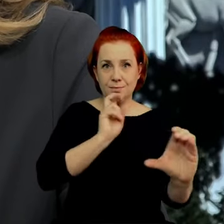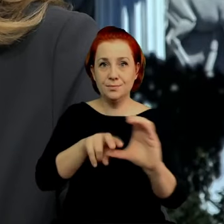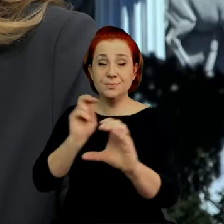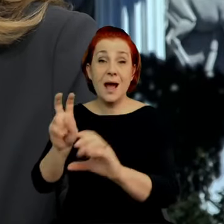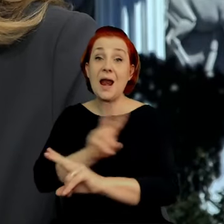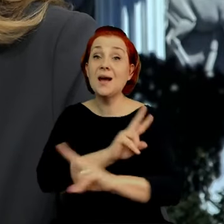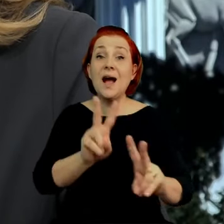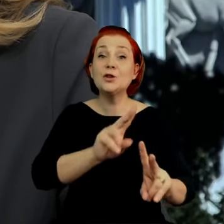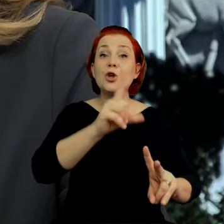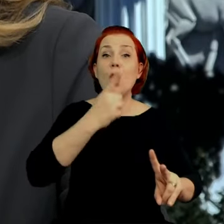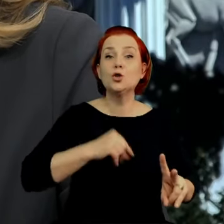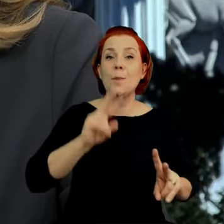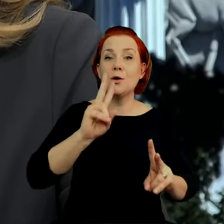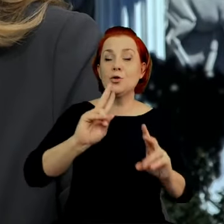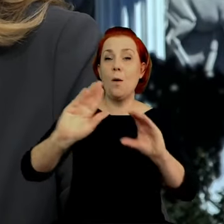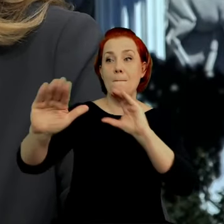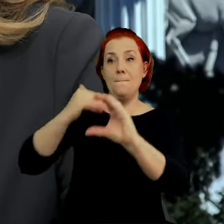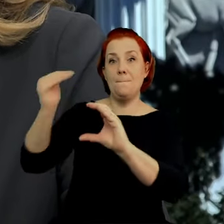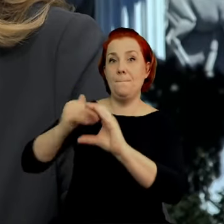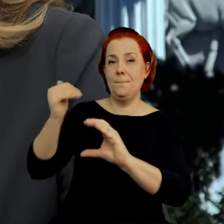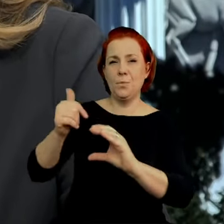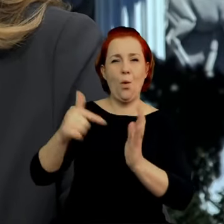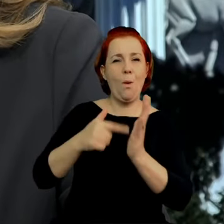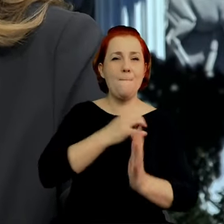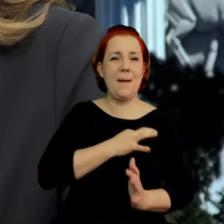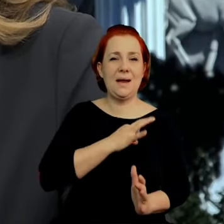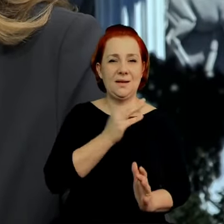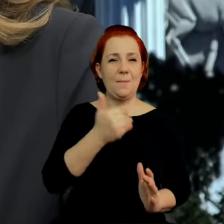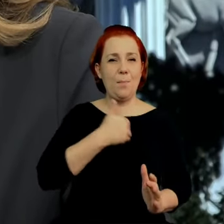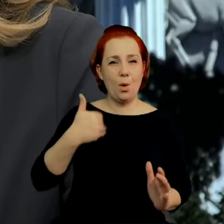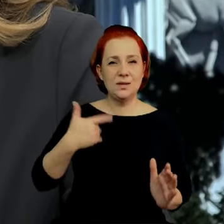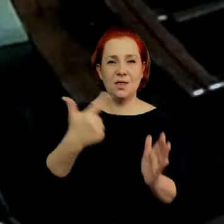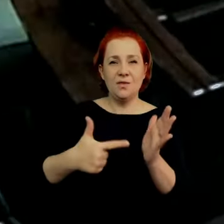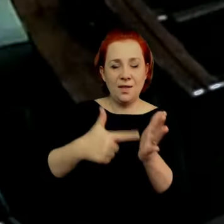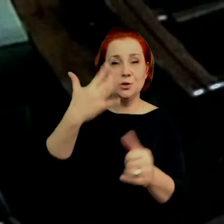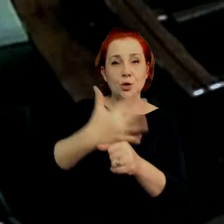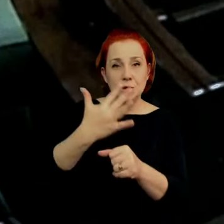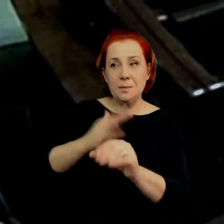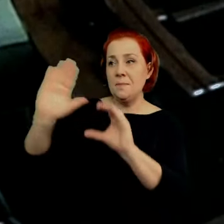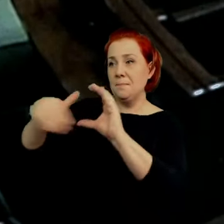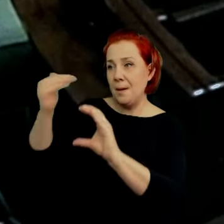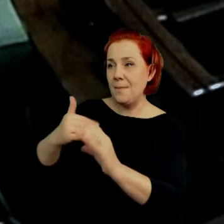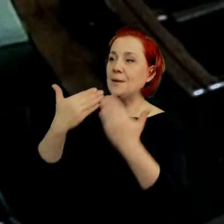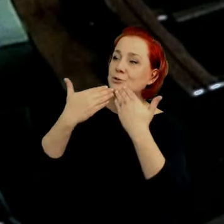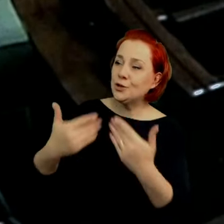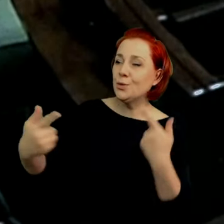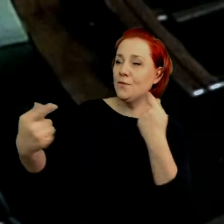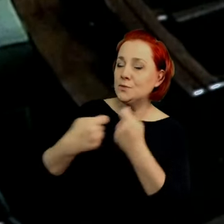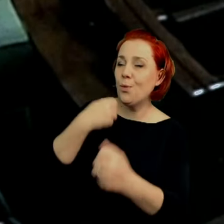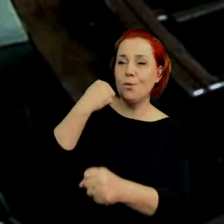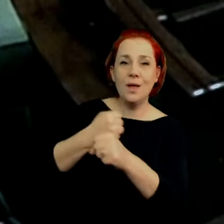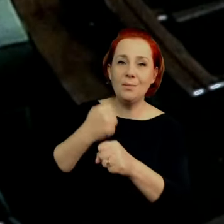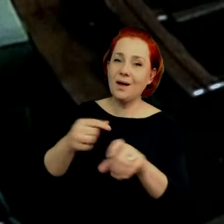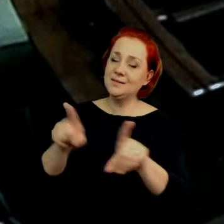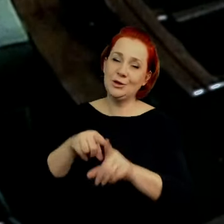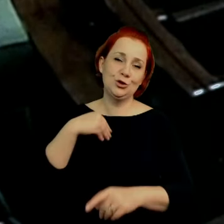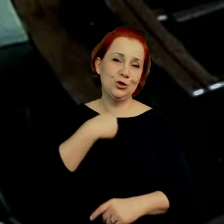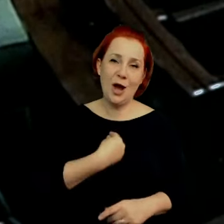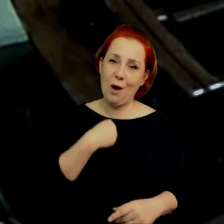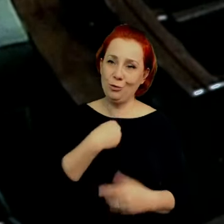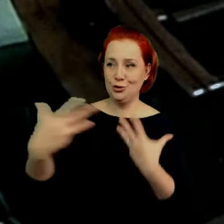Polski 2050 i to w sposób absolutnie pokojowy, dziękując mi za wspólną pracę i żałując, że już nie